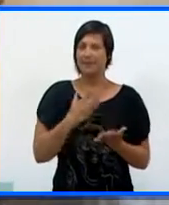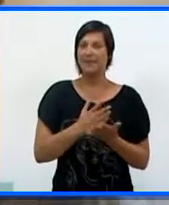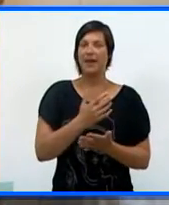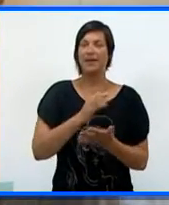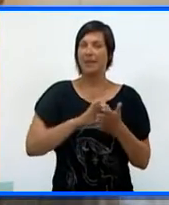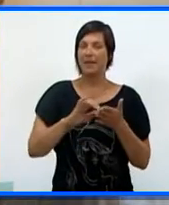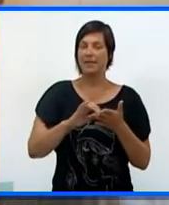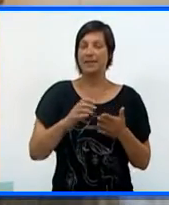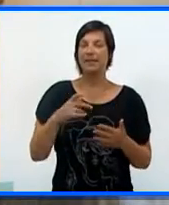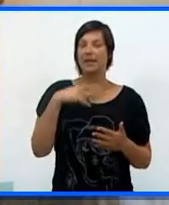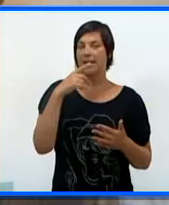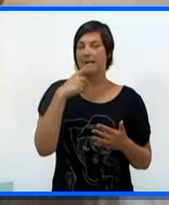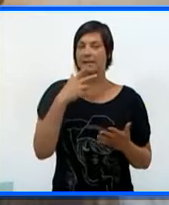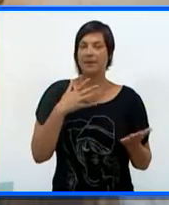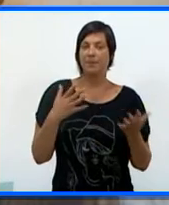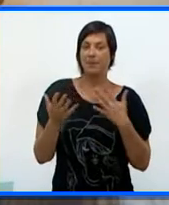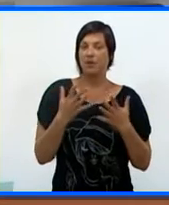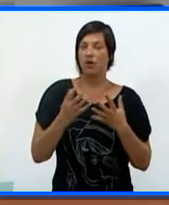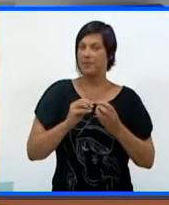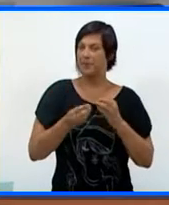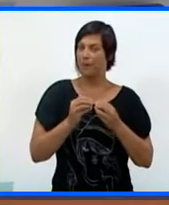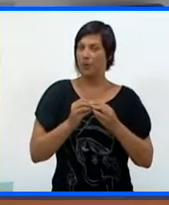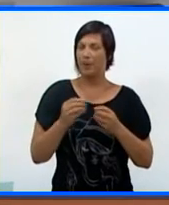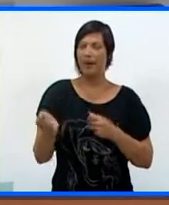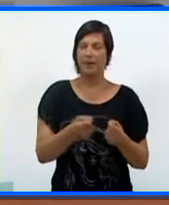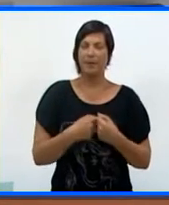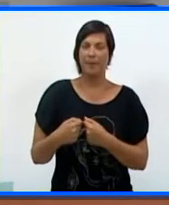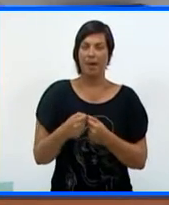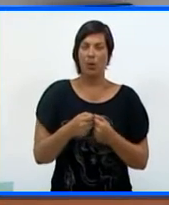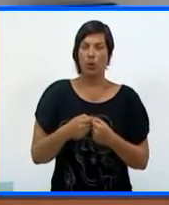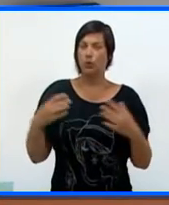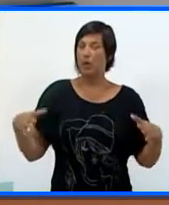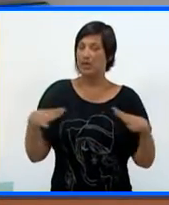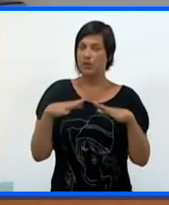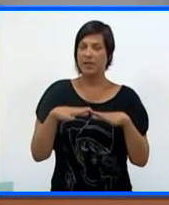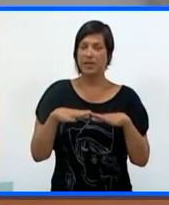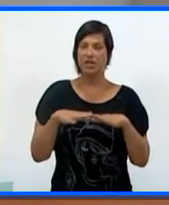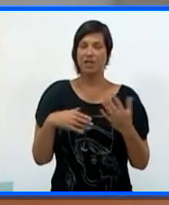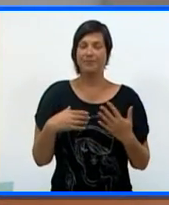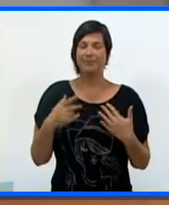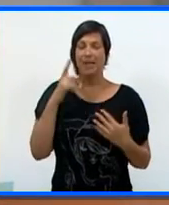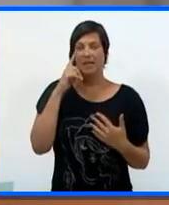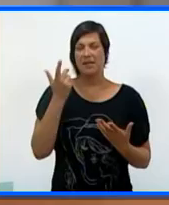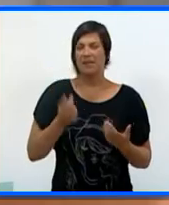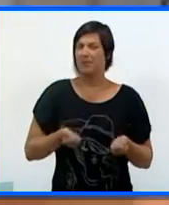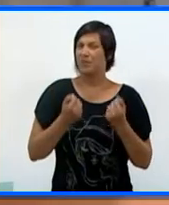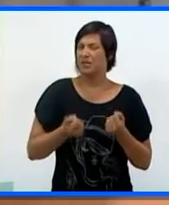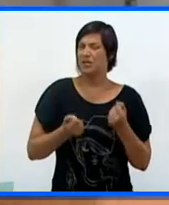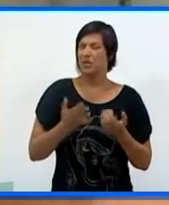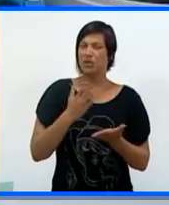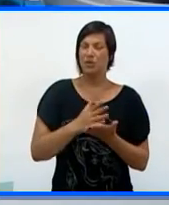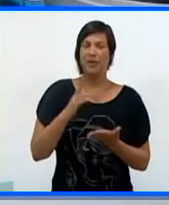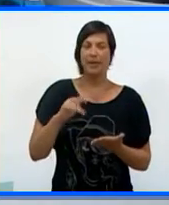Svaki mjesec. Recite mi, s kojim se još poteškoćama udruga susreće? A znate, poteškoća